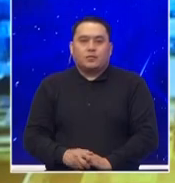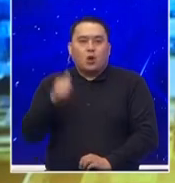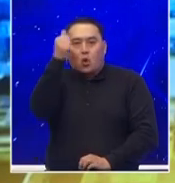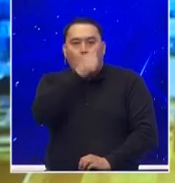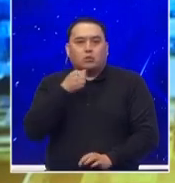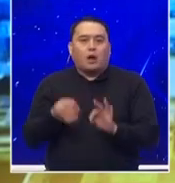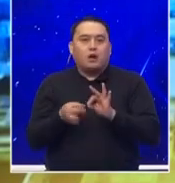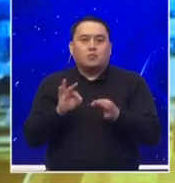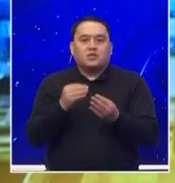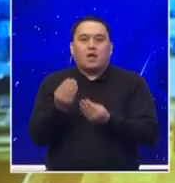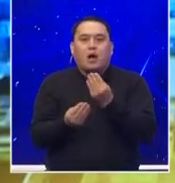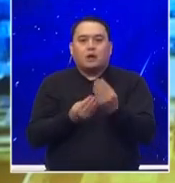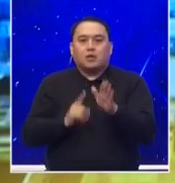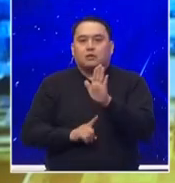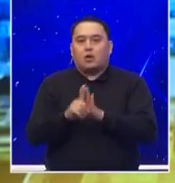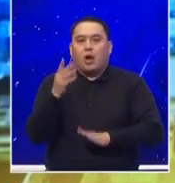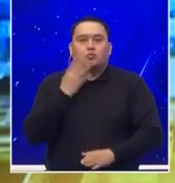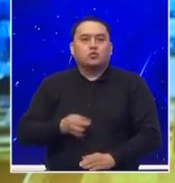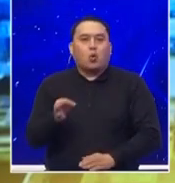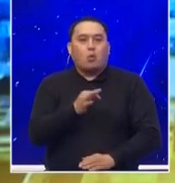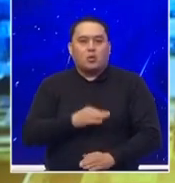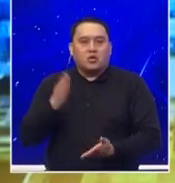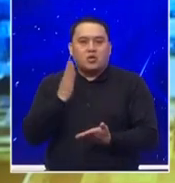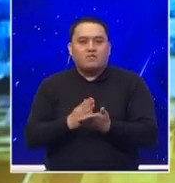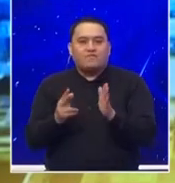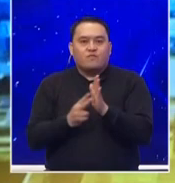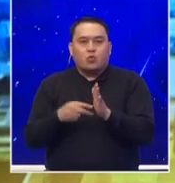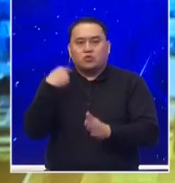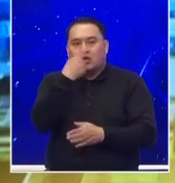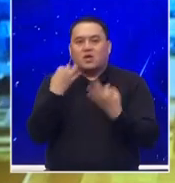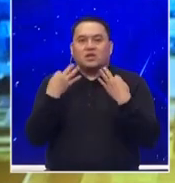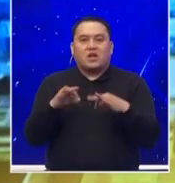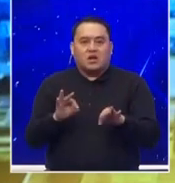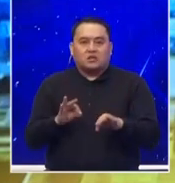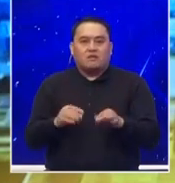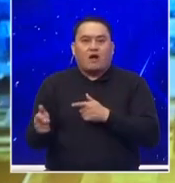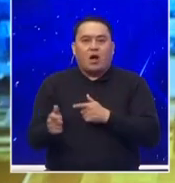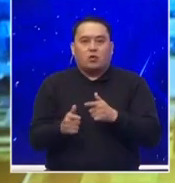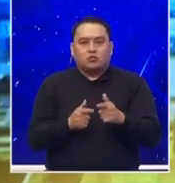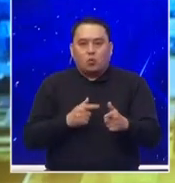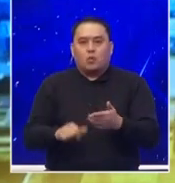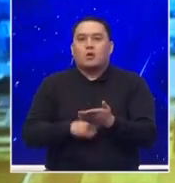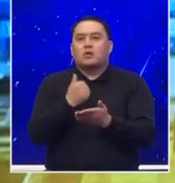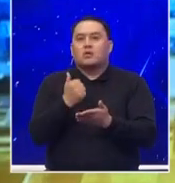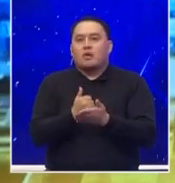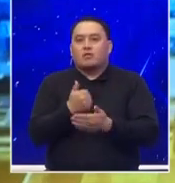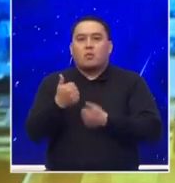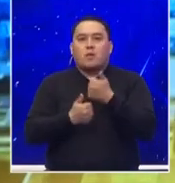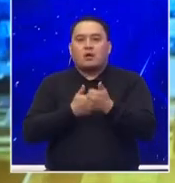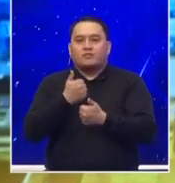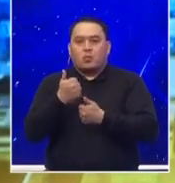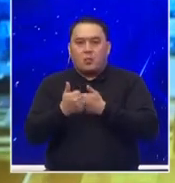Год Олимпийских игр настал. Алматинская область, имеющая 8 лицензий, во всеоружии готовится к самому